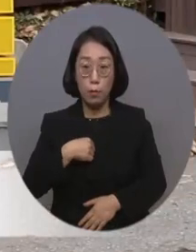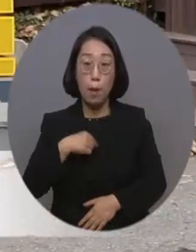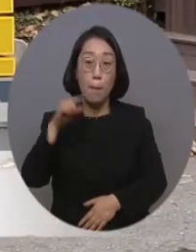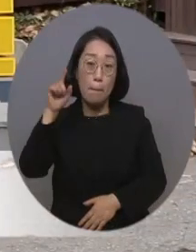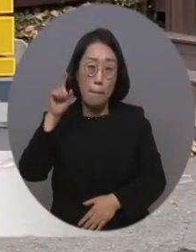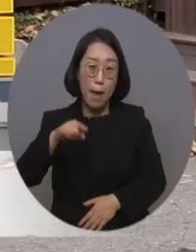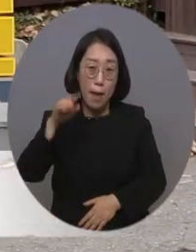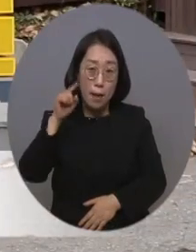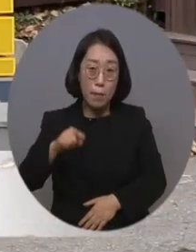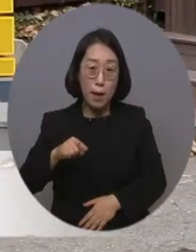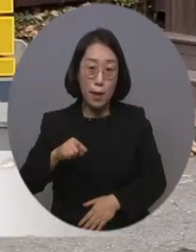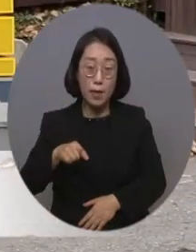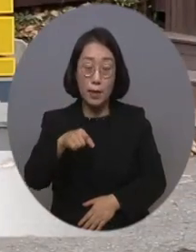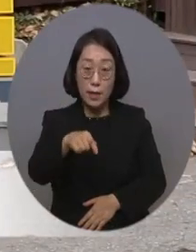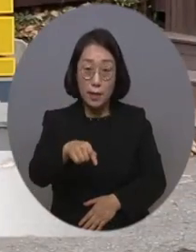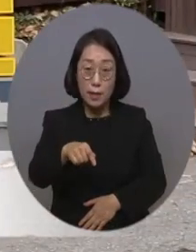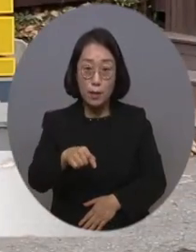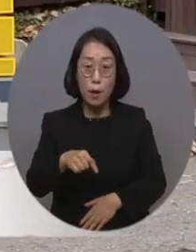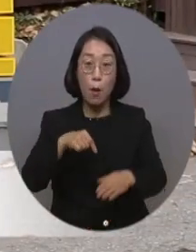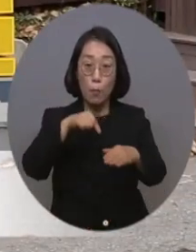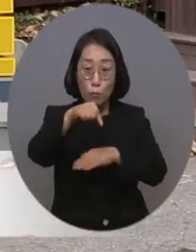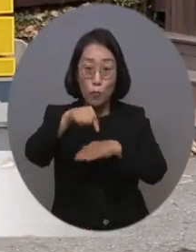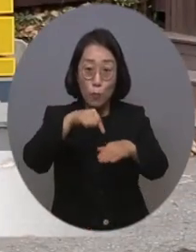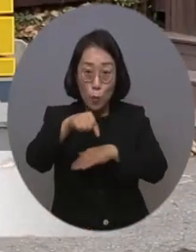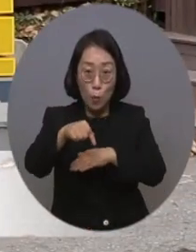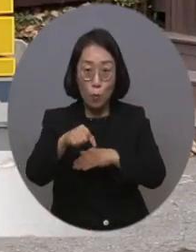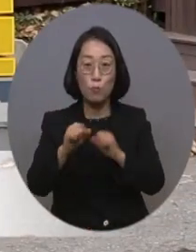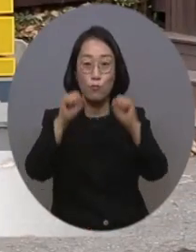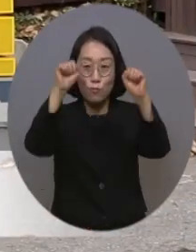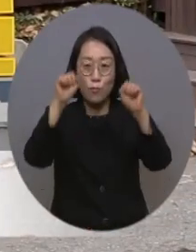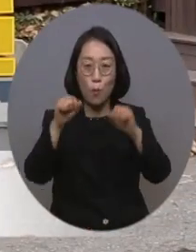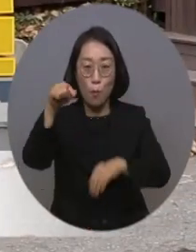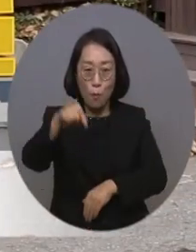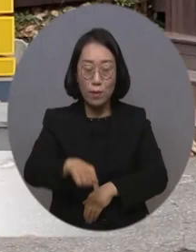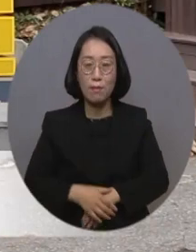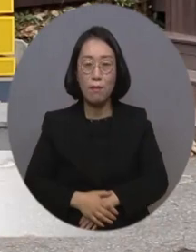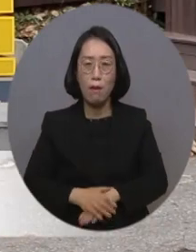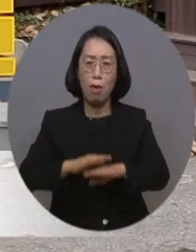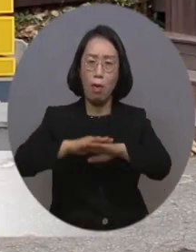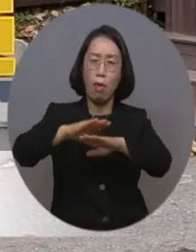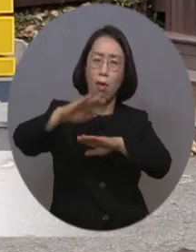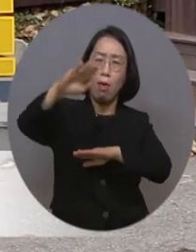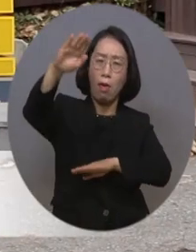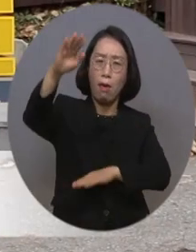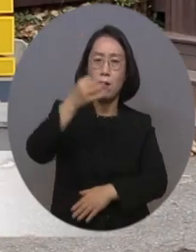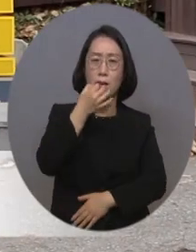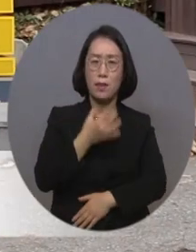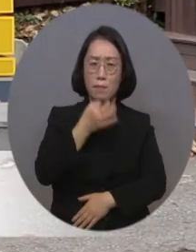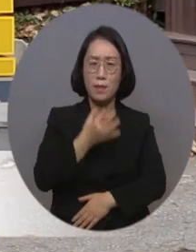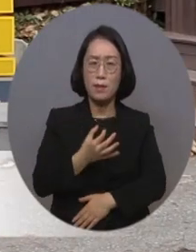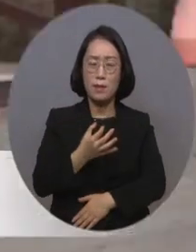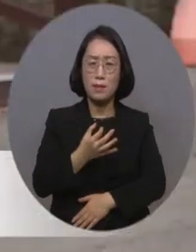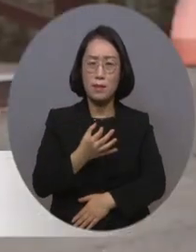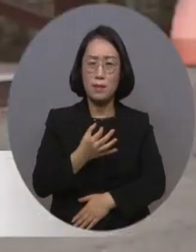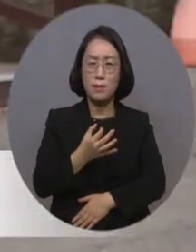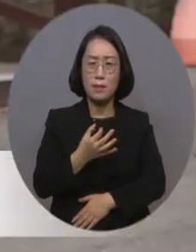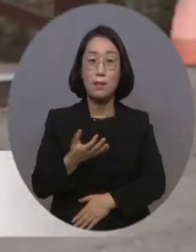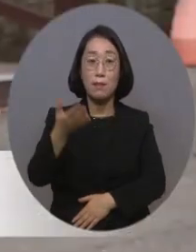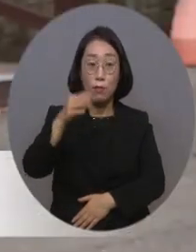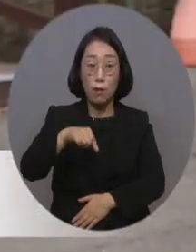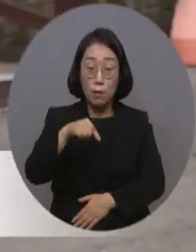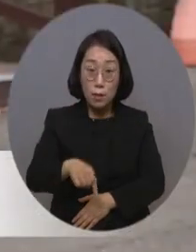대끝길을 거의 매일 운동을 나오는데 평상시 오르막을 오르다 보면 숨이 차고 힘든 일이 많습니다.